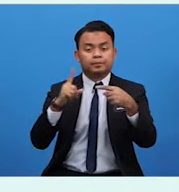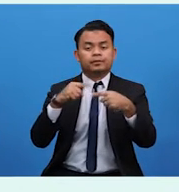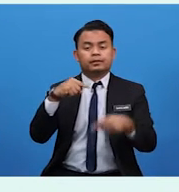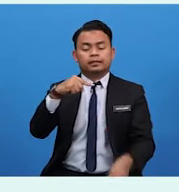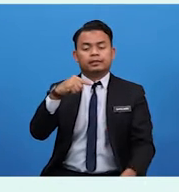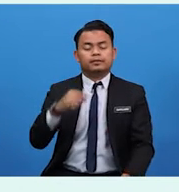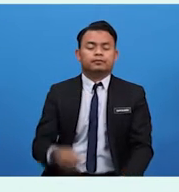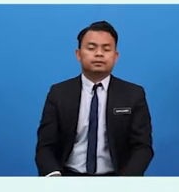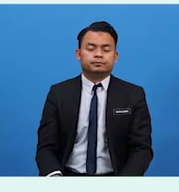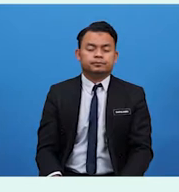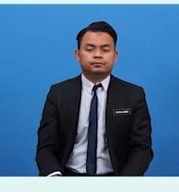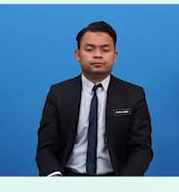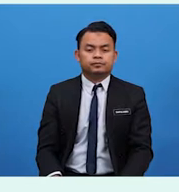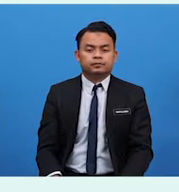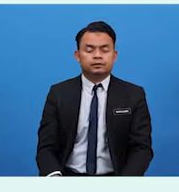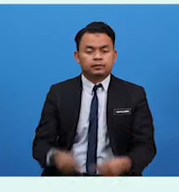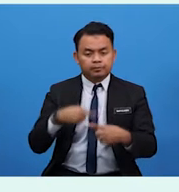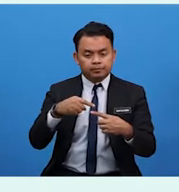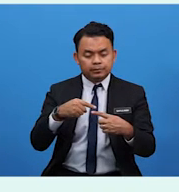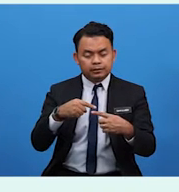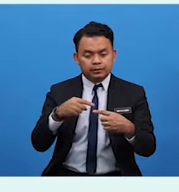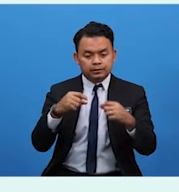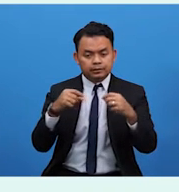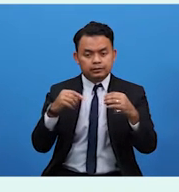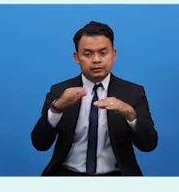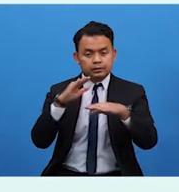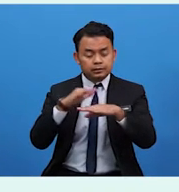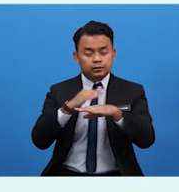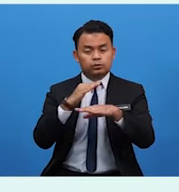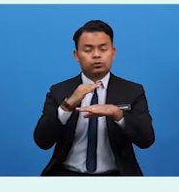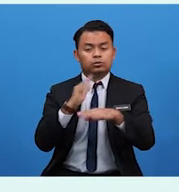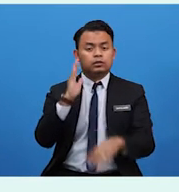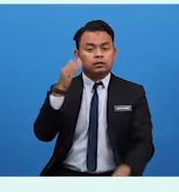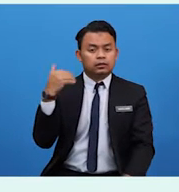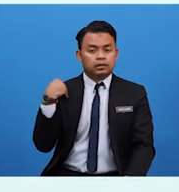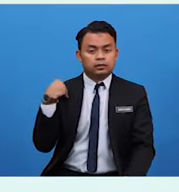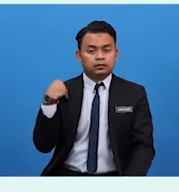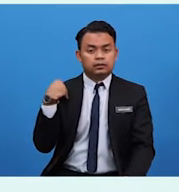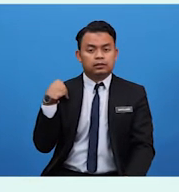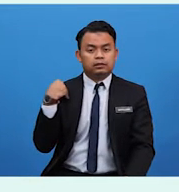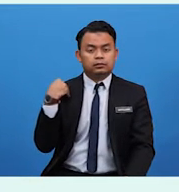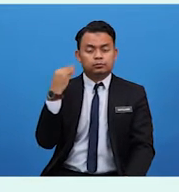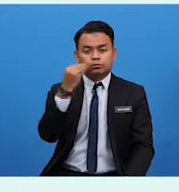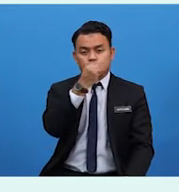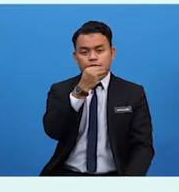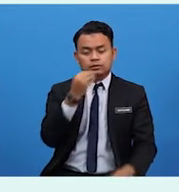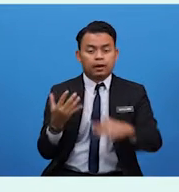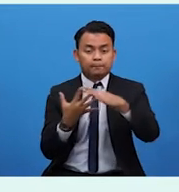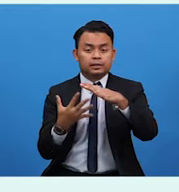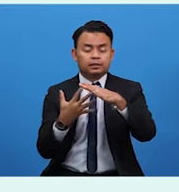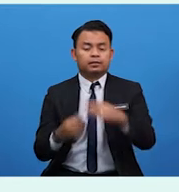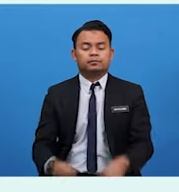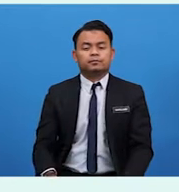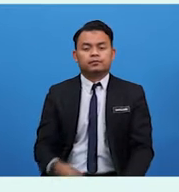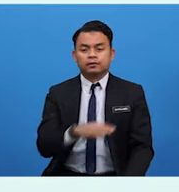Wire positif dan wire negatif yang bersentuhan itu akan menghasilkan percikan bunga api dan akan